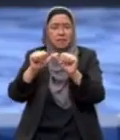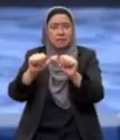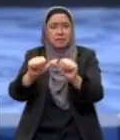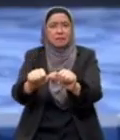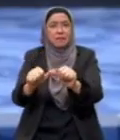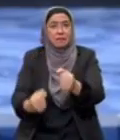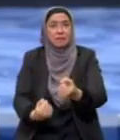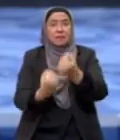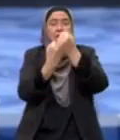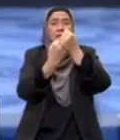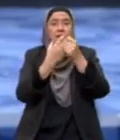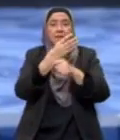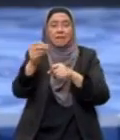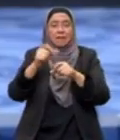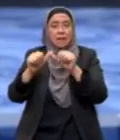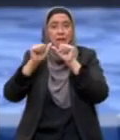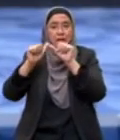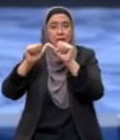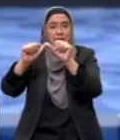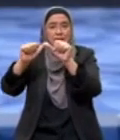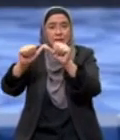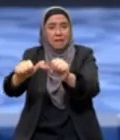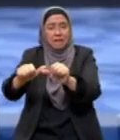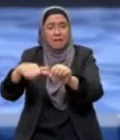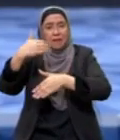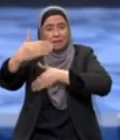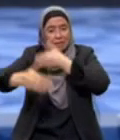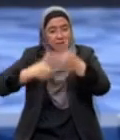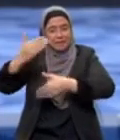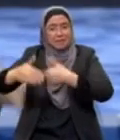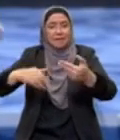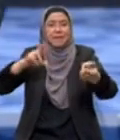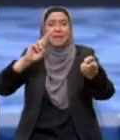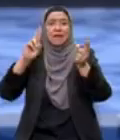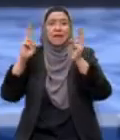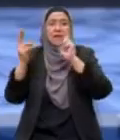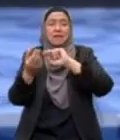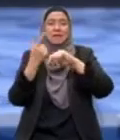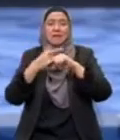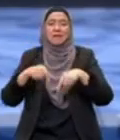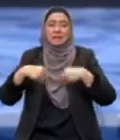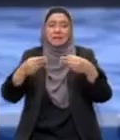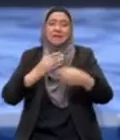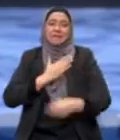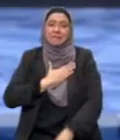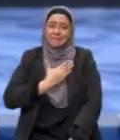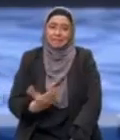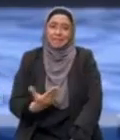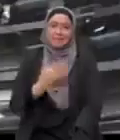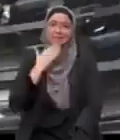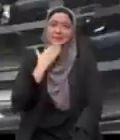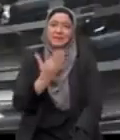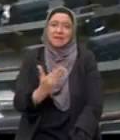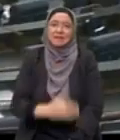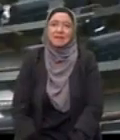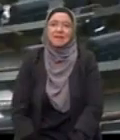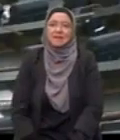kepada reformasi yang diberikan komitmen Terima kasih Puan yang di-pertua ser